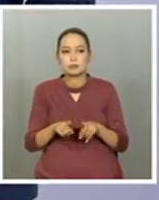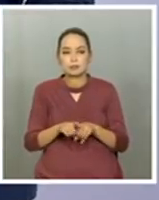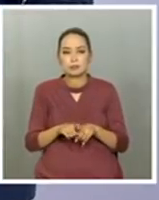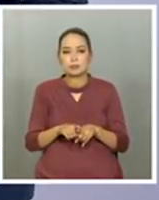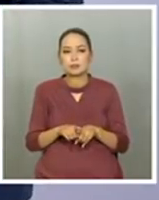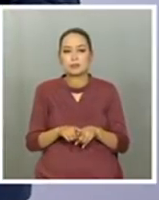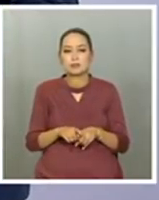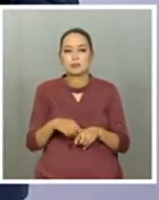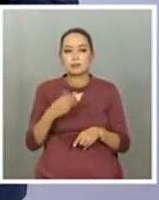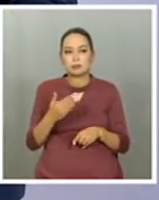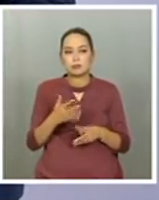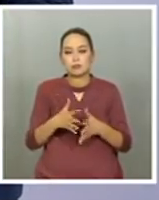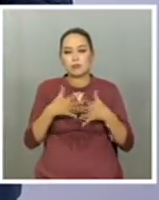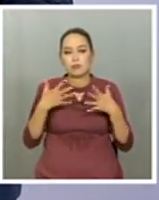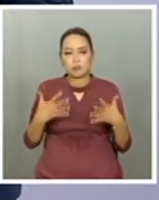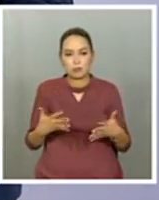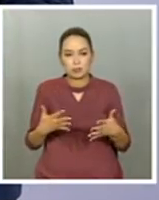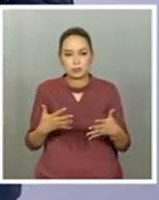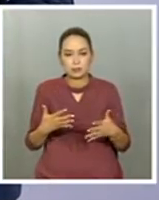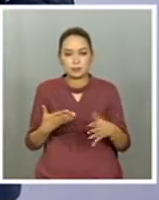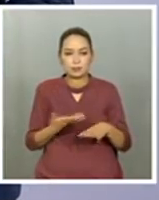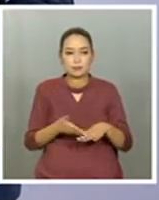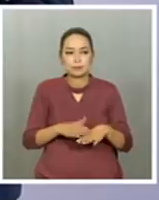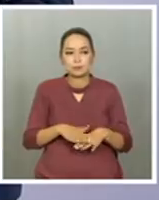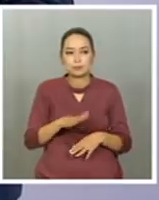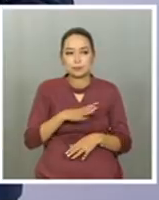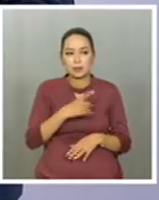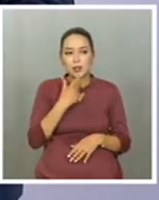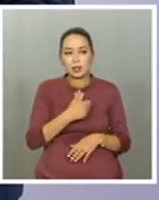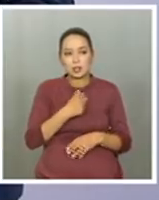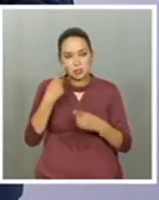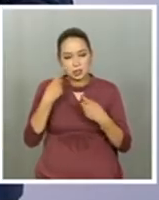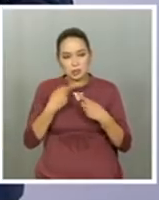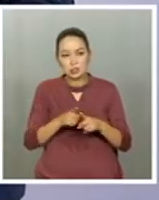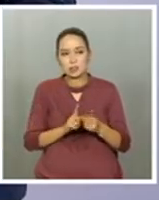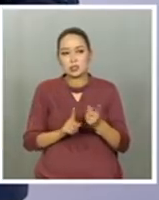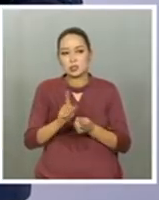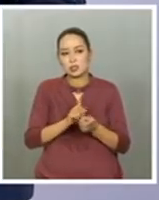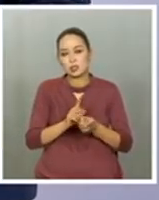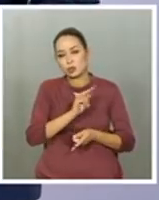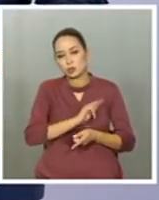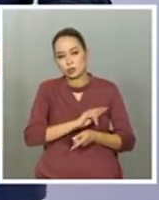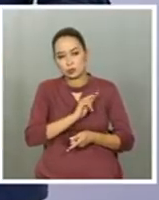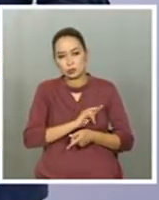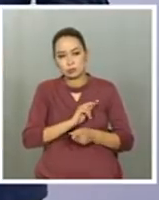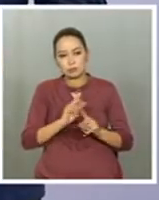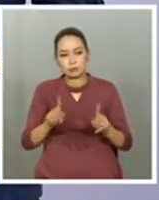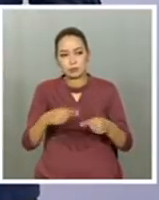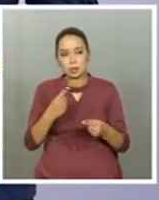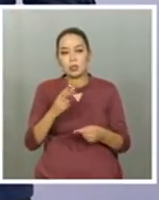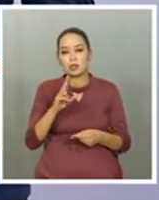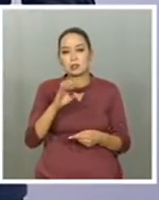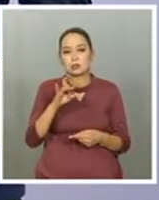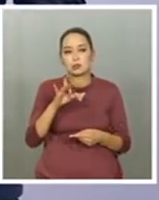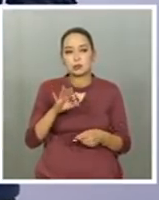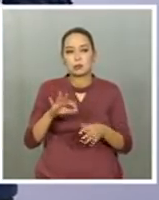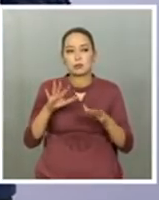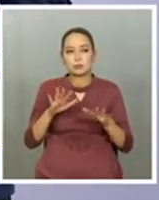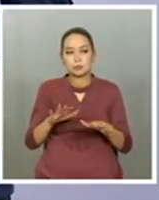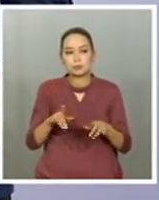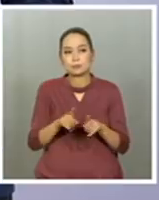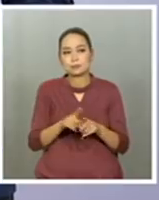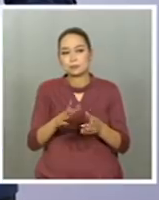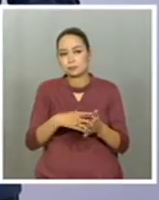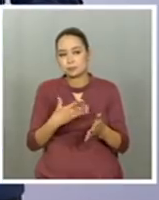әсерін тигізді. Және әскери техниканы жаңарту жұмыстары КСРО-да әлі де жетілдіруді қажет